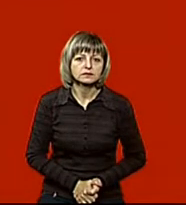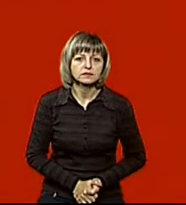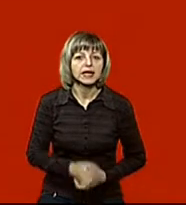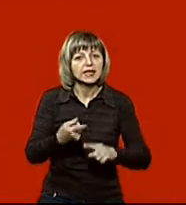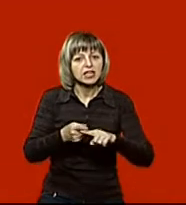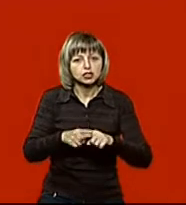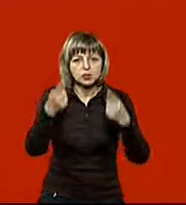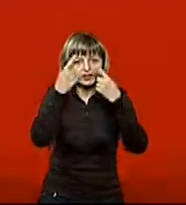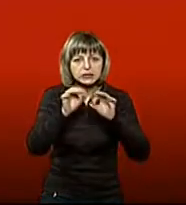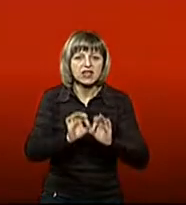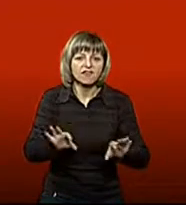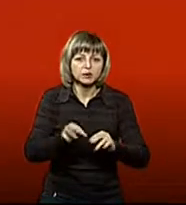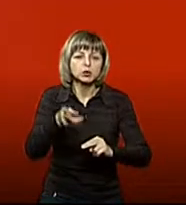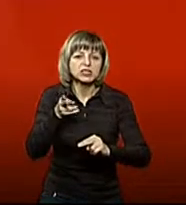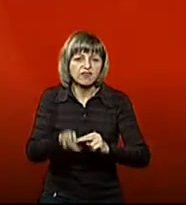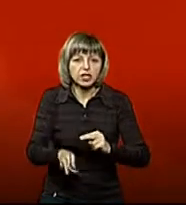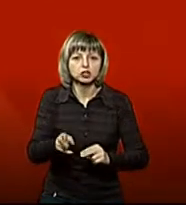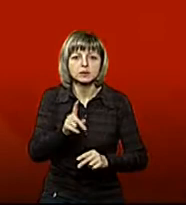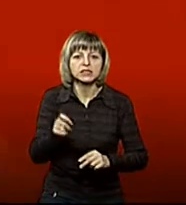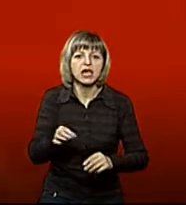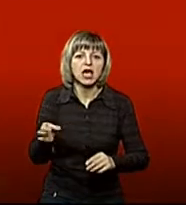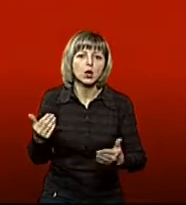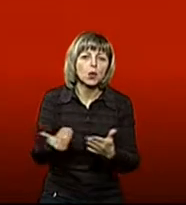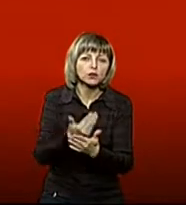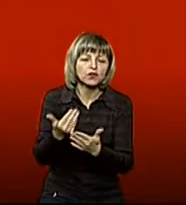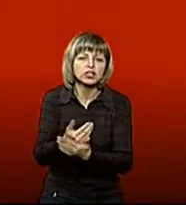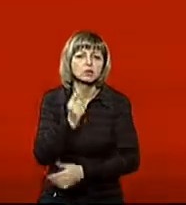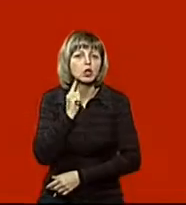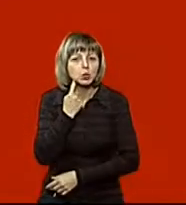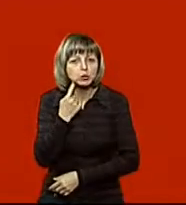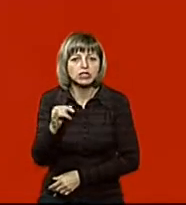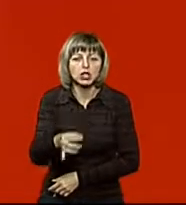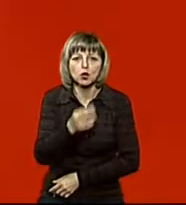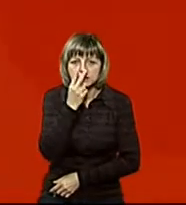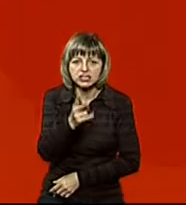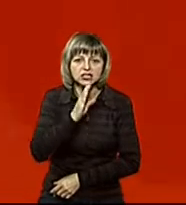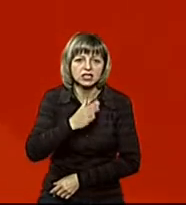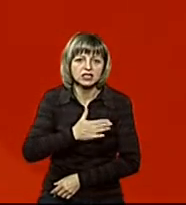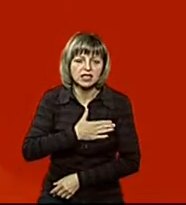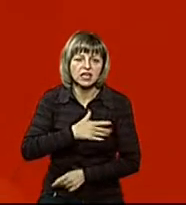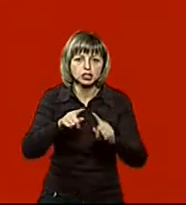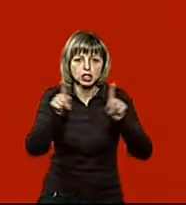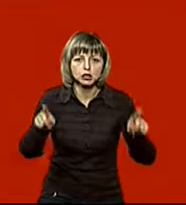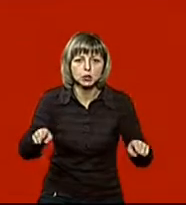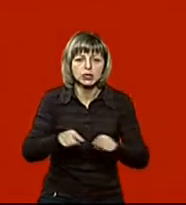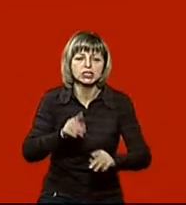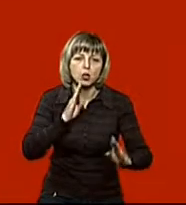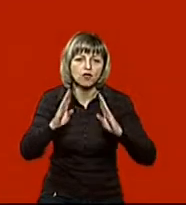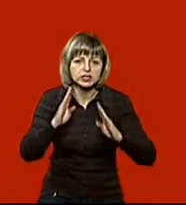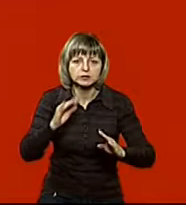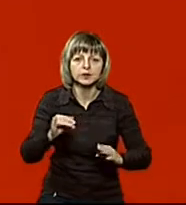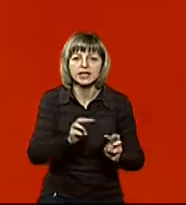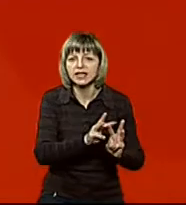І на цьому інформаційний випуск завершуємо. За оперативними новинами Луцька та області стежте на нашій сторінці у Фейсбук та на